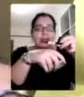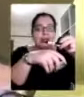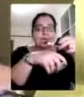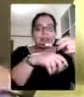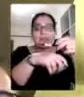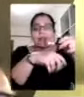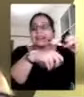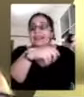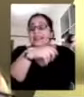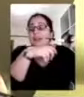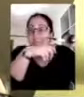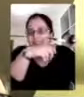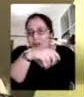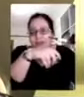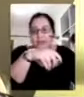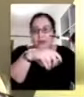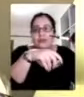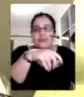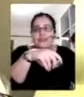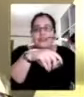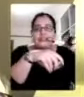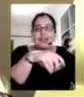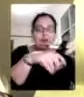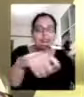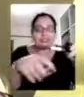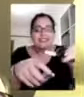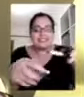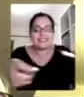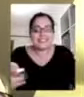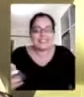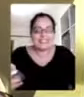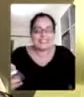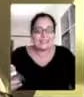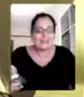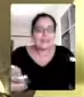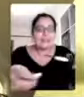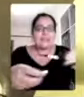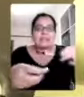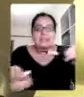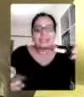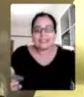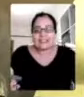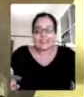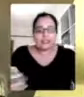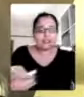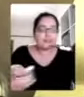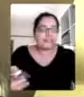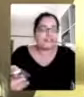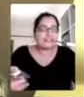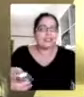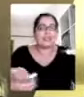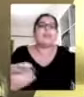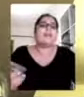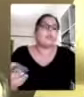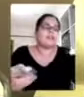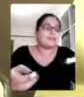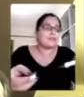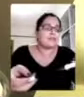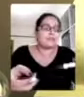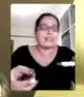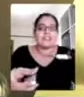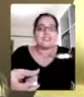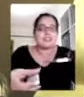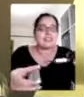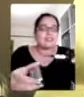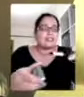çat diye bir böyle, ama ses o kadar korkutucuydu ki ortadan ikiye yarıldı. Bir taraftan yanıyor, bir taraftan şey. Ondan